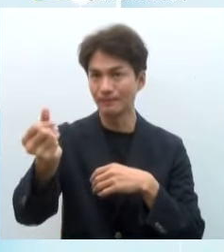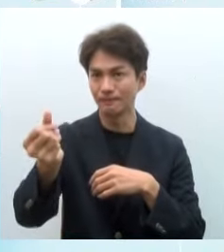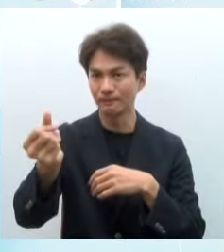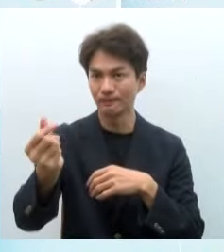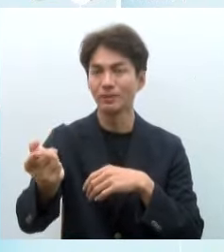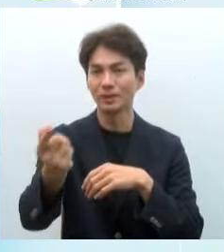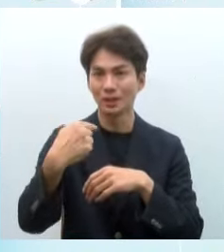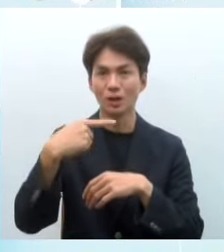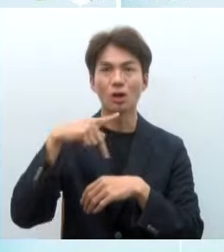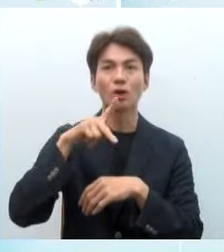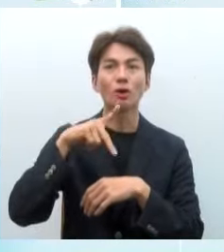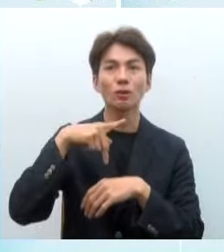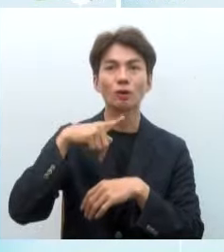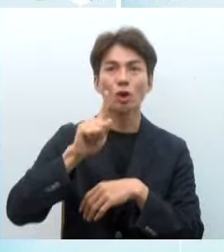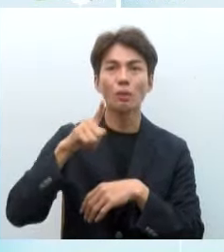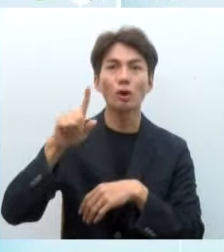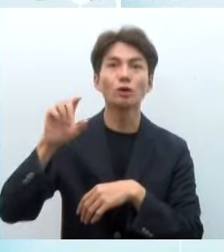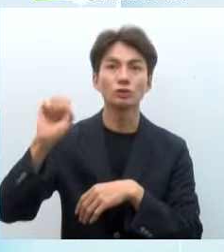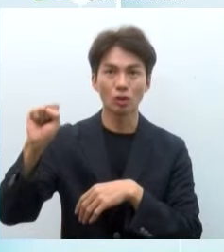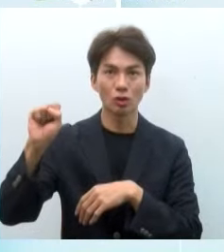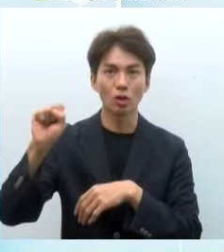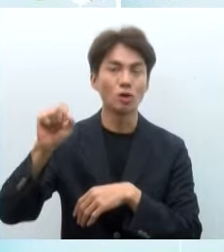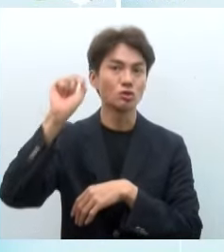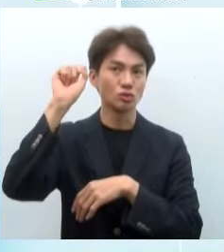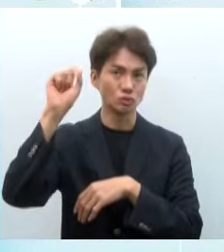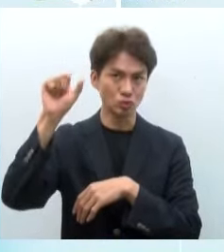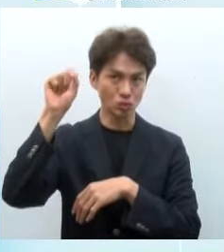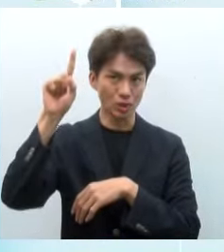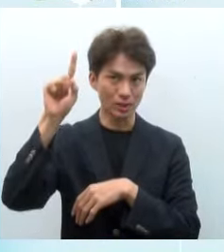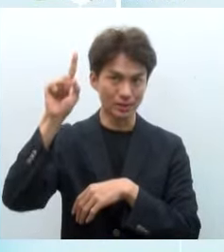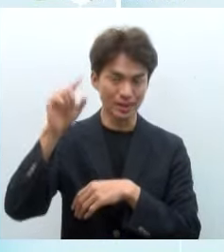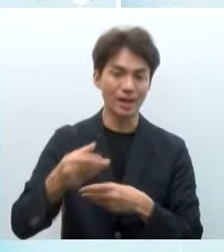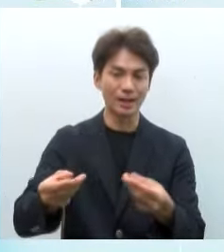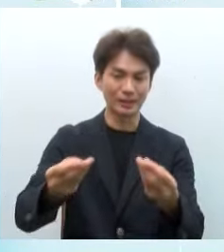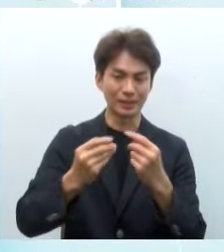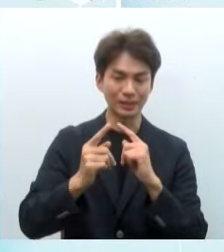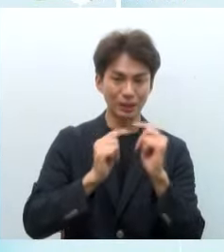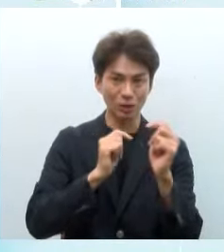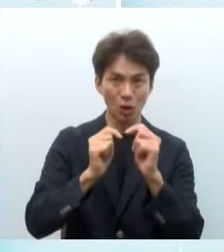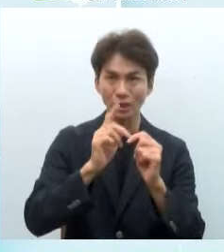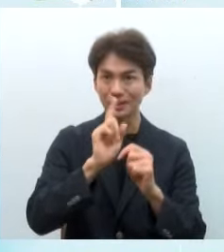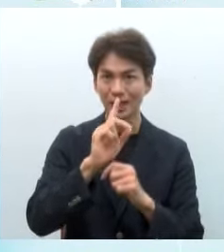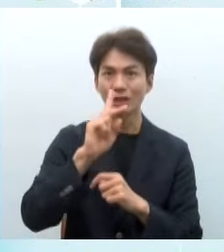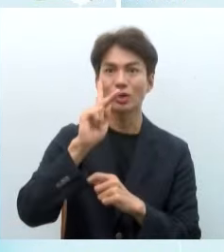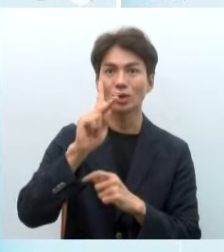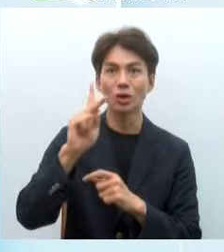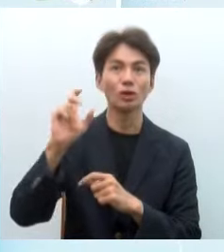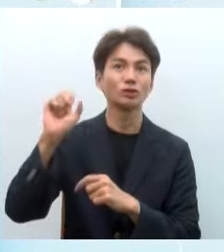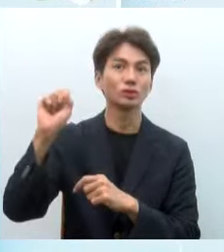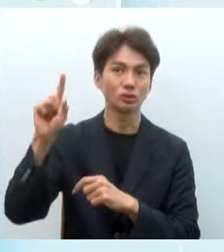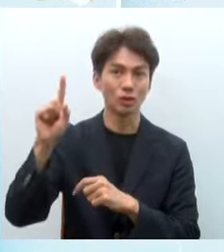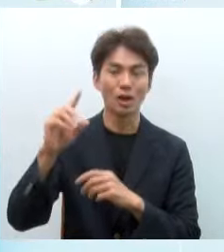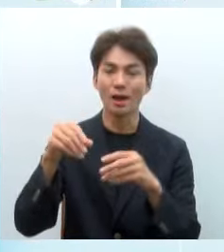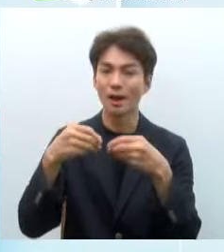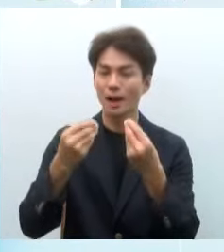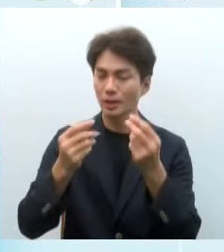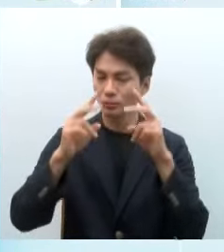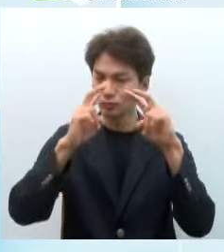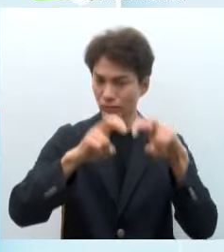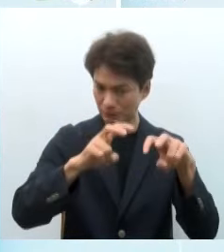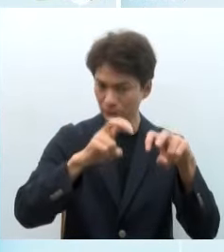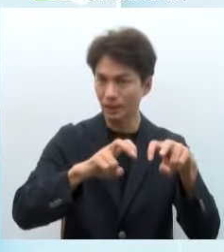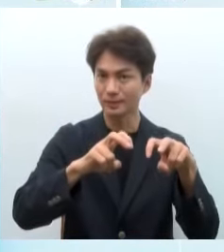กส.ด่วนโดยผ่านสปท.นะครับเพื่อที่จะให้กกส.เขาวินิจฉัยนะครับซึ่งเมื่อว